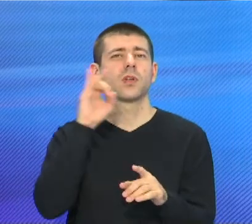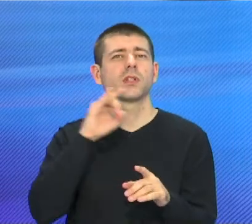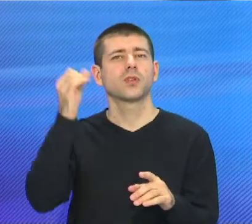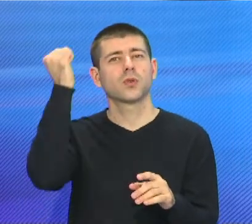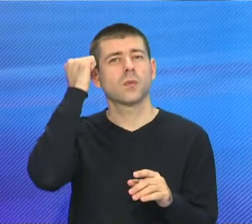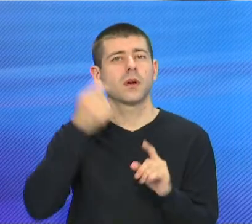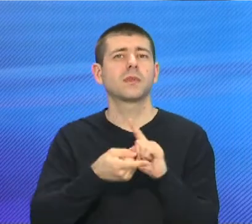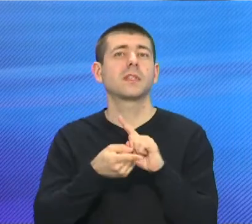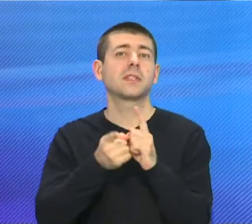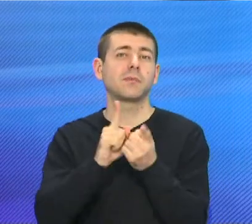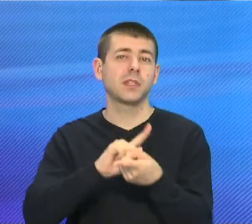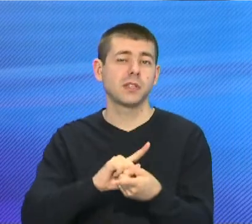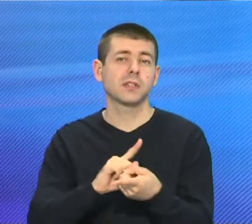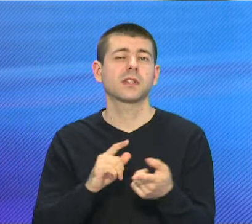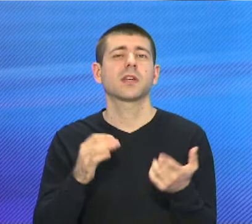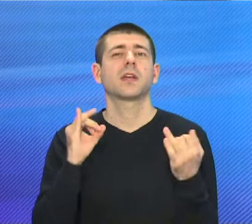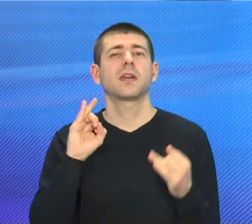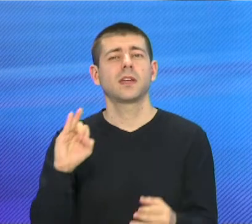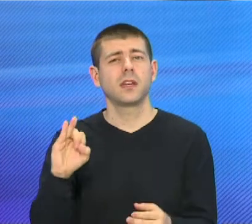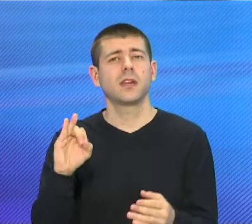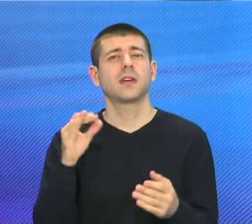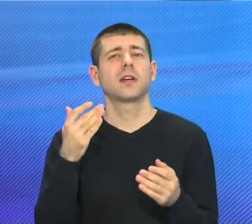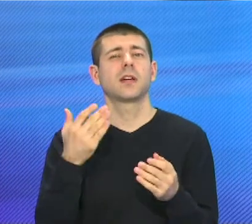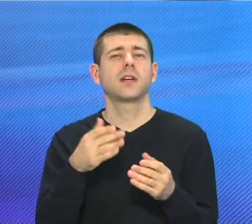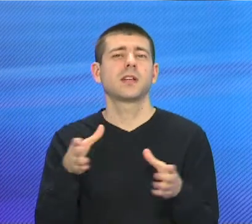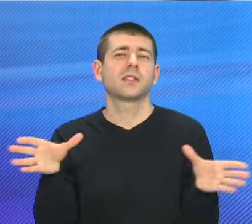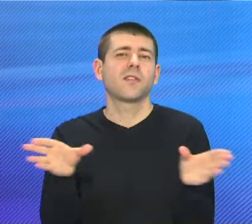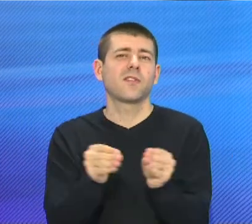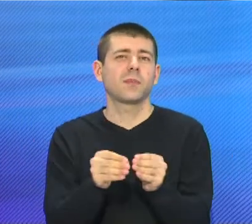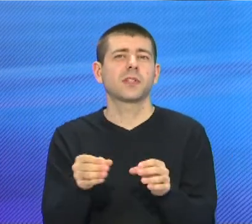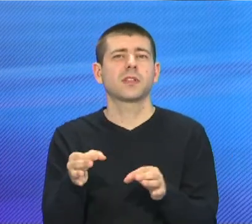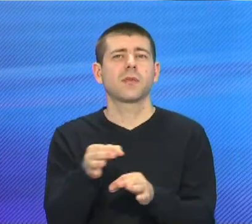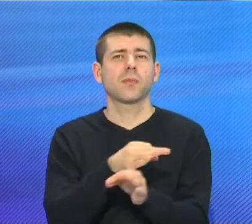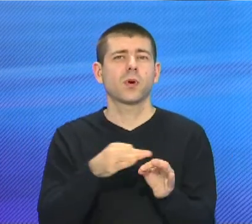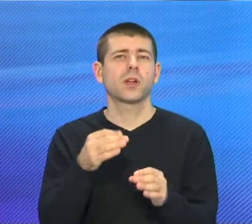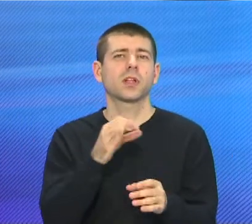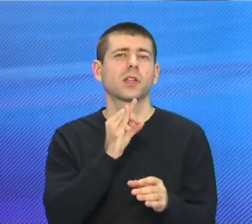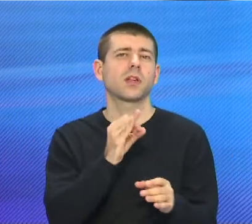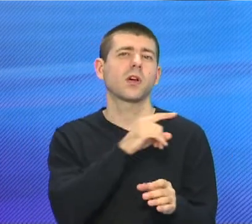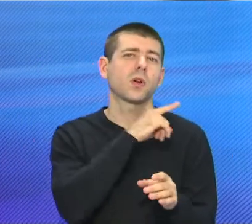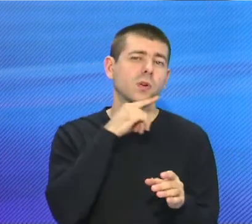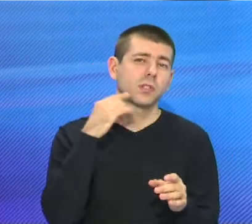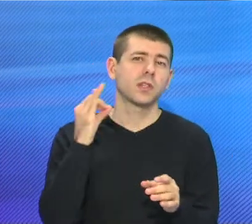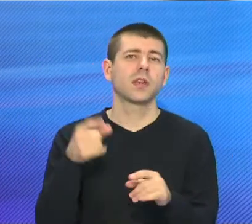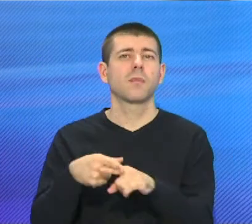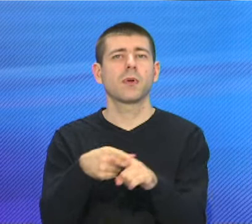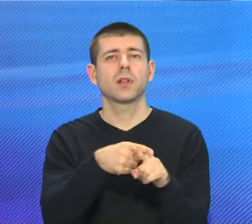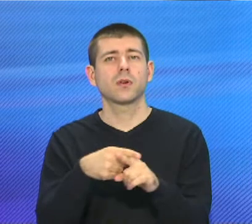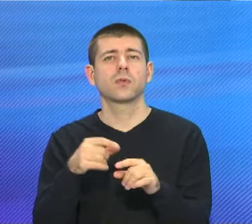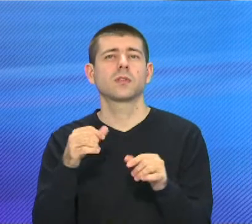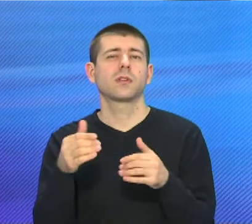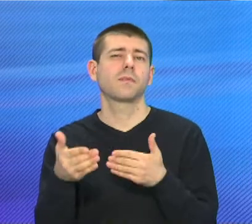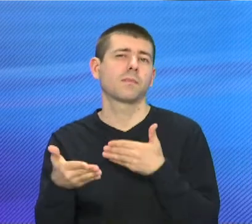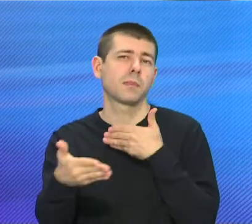память изменить. И совместный проект двух стран, он позволит к